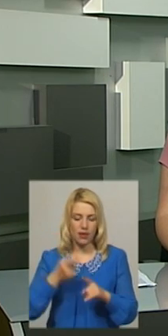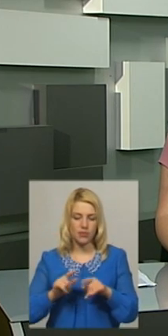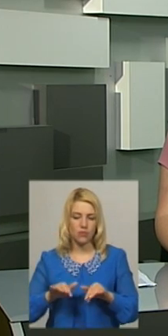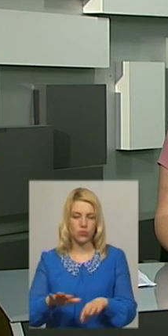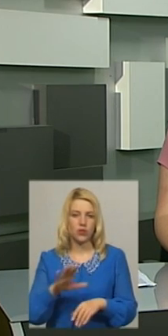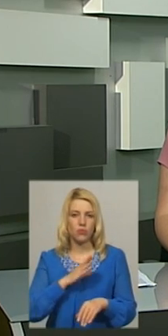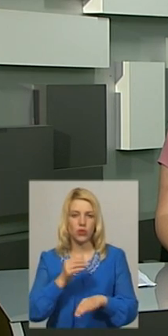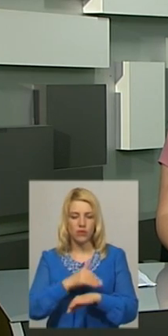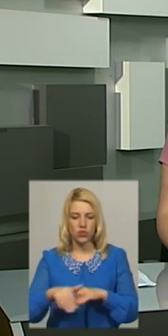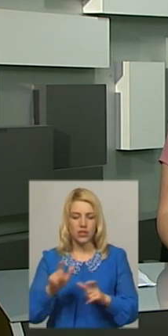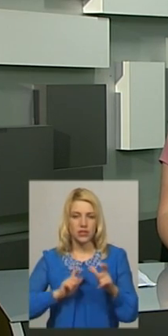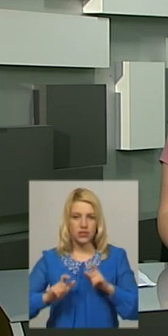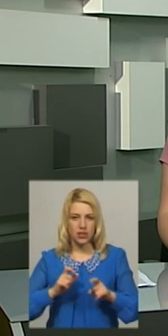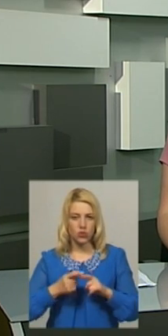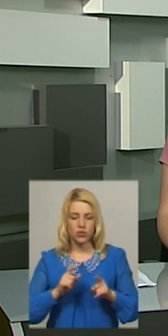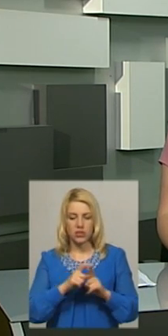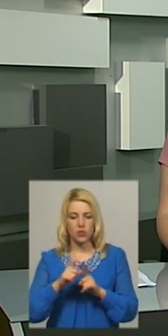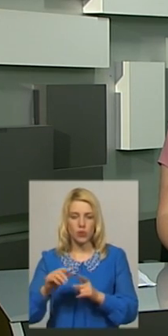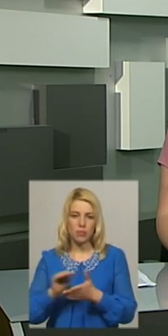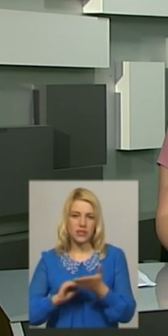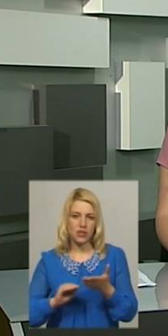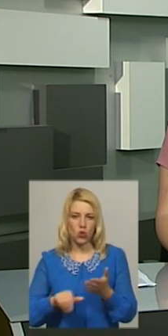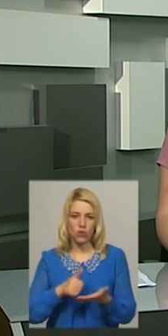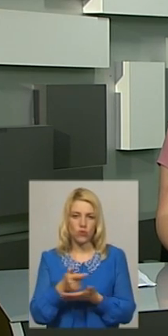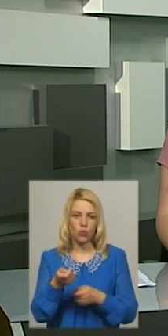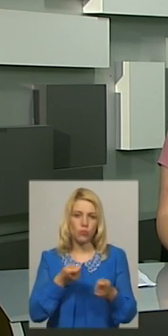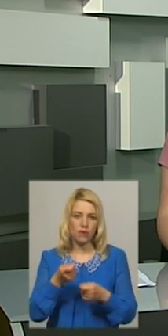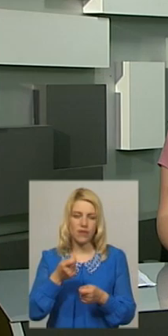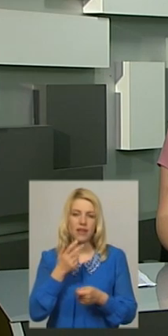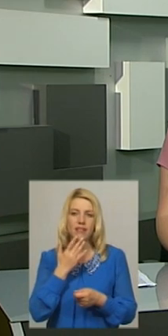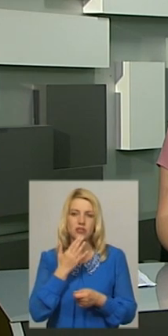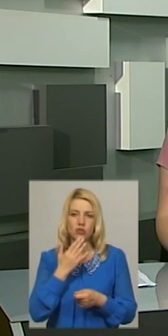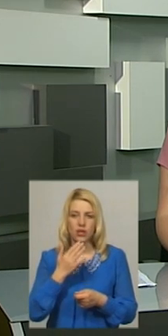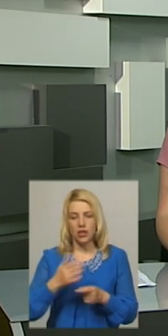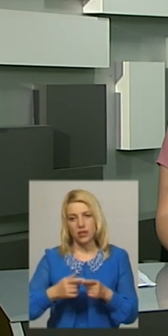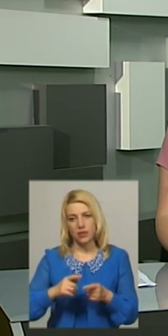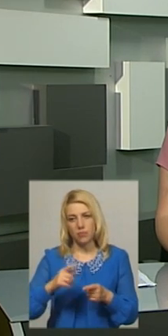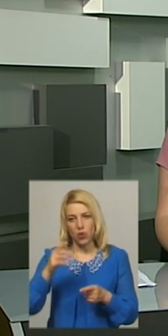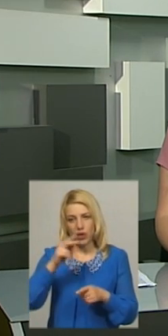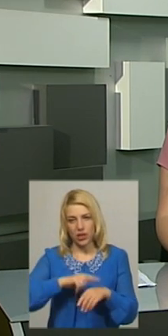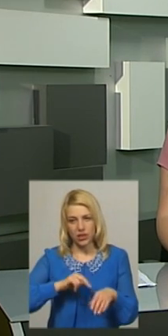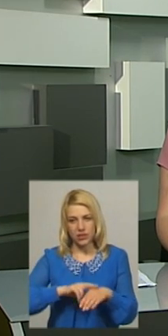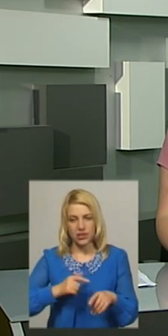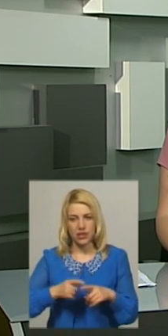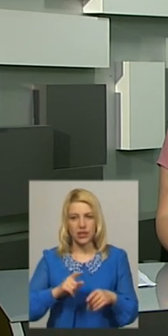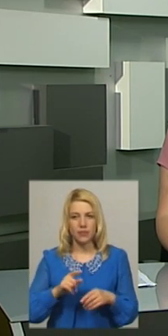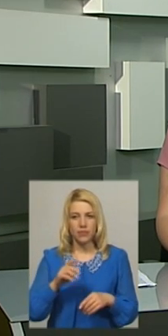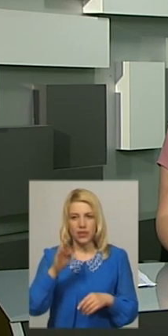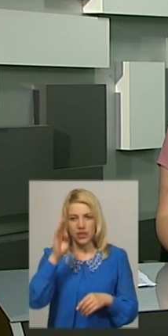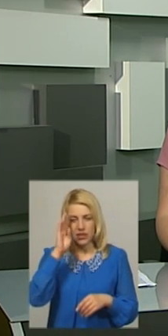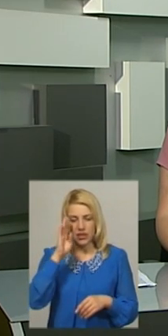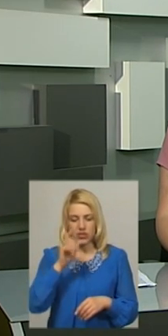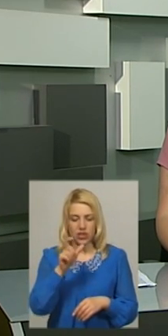сталася на вулиці Інститутській. За словами прес-секретаря Головного управління Нацполіції в Хмельницькій області Інни Глеги, між жителем Красилівського району та